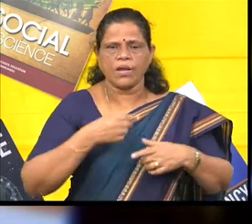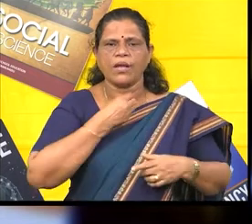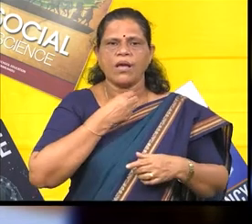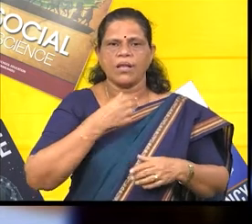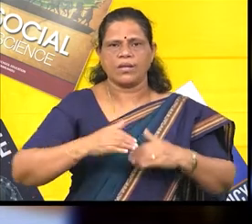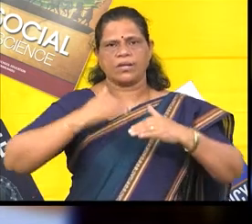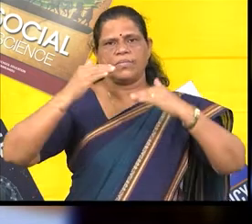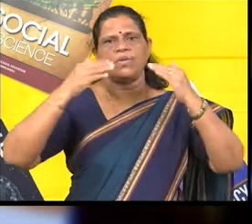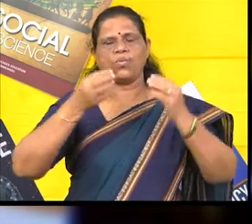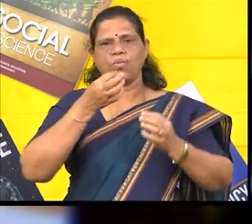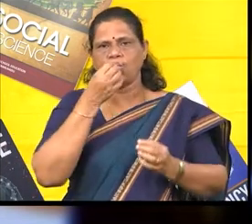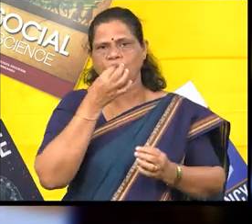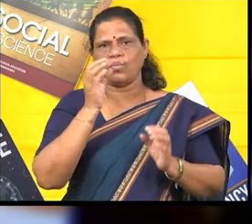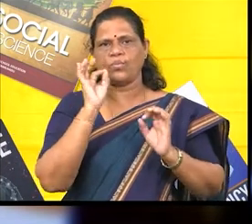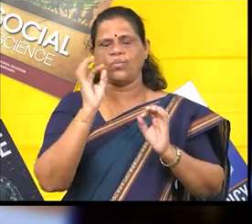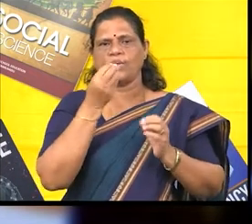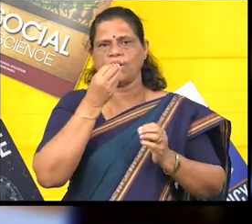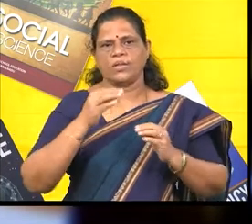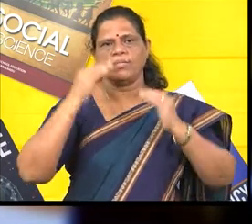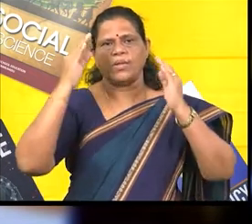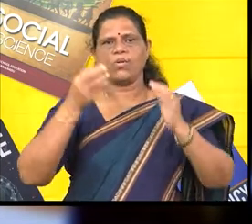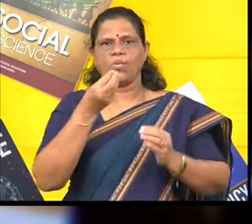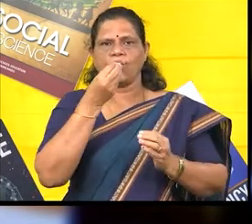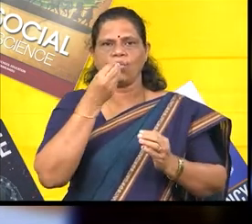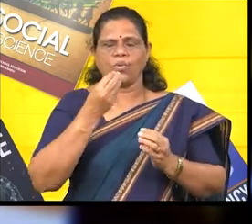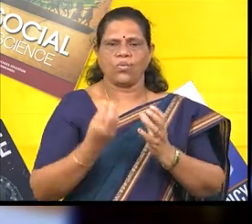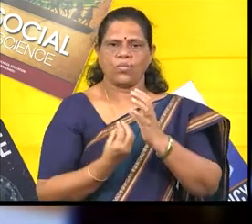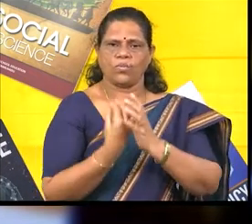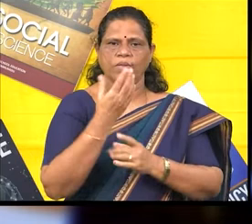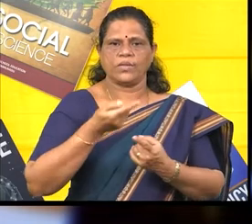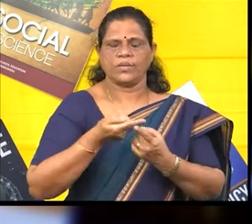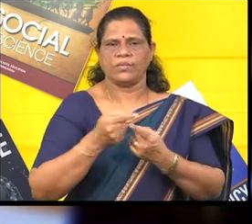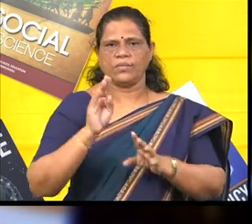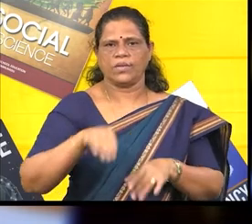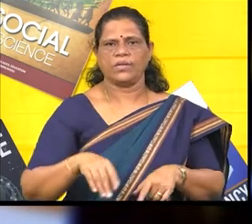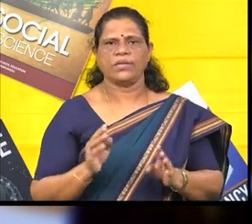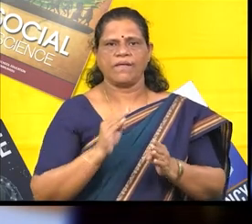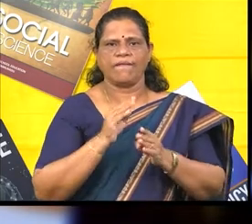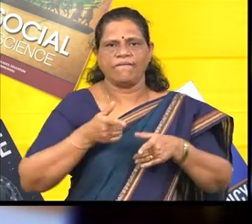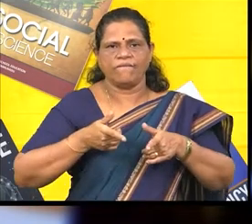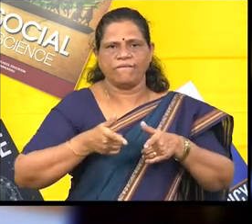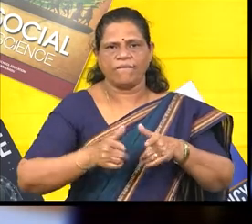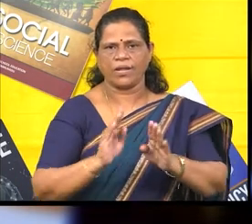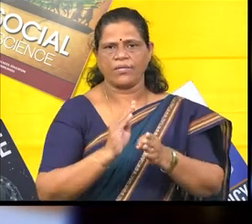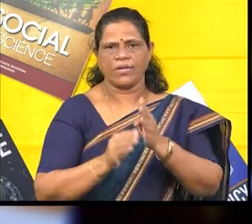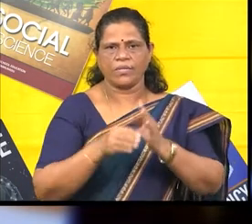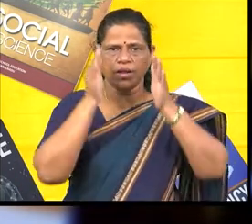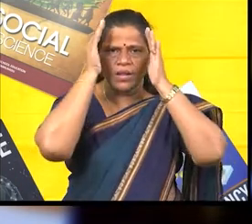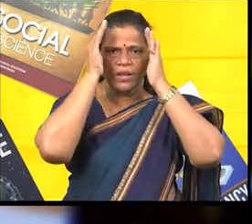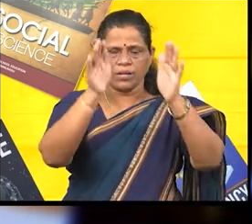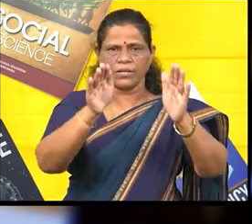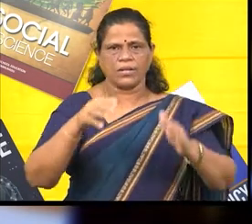கால்நடைகளை அதிகரித்தல், உணவு தரத்தை மேம்படுத்துதல், உணவு உற்பத்திக்கான செலவினை குறைத்தல், இதெல்லாம் வேளாண் வேதியியலுடைய இலக்குகளாக